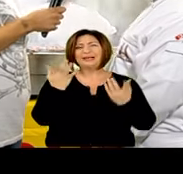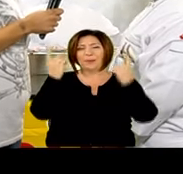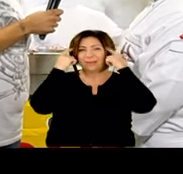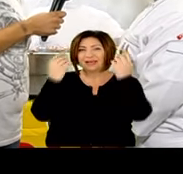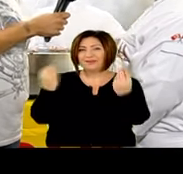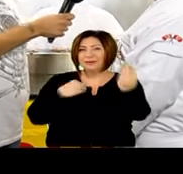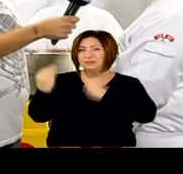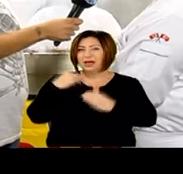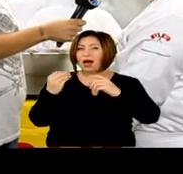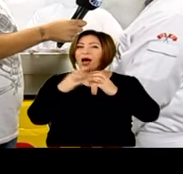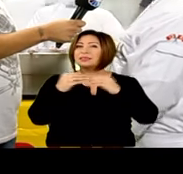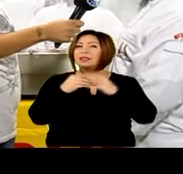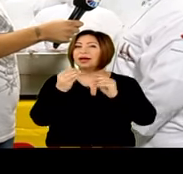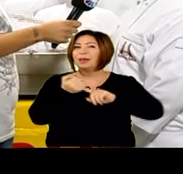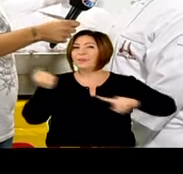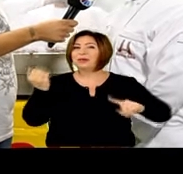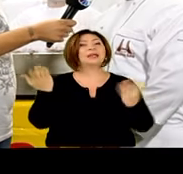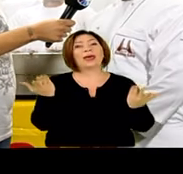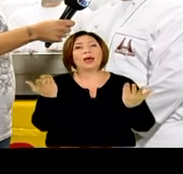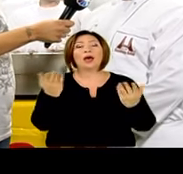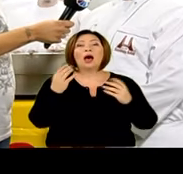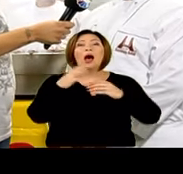verir misin bu Adana kebap hakkında? Adana kebabı